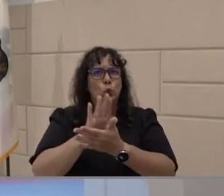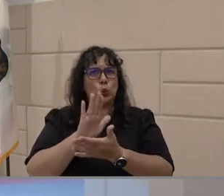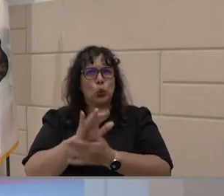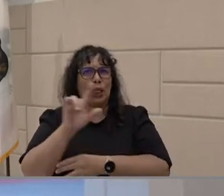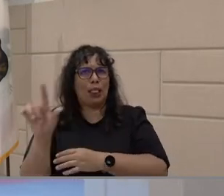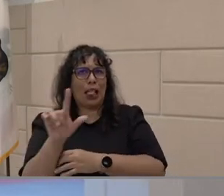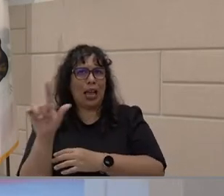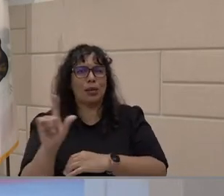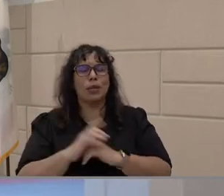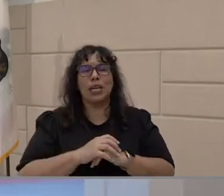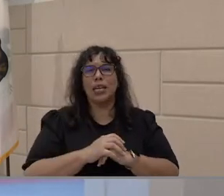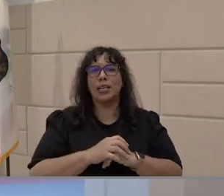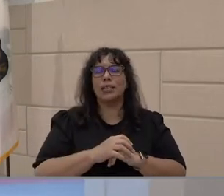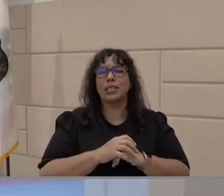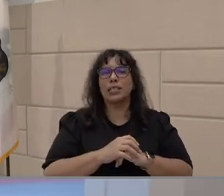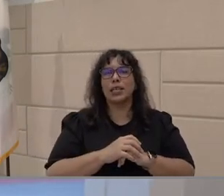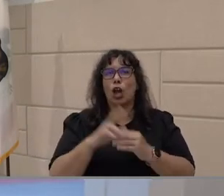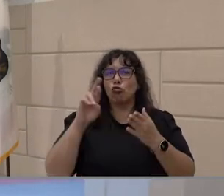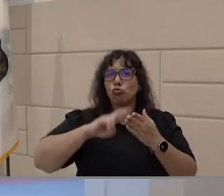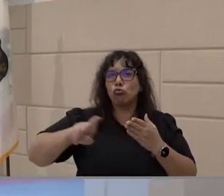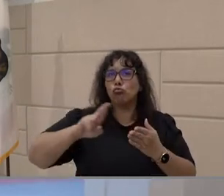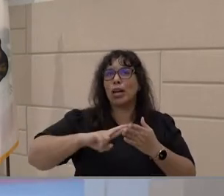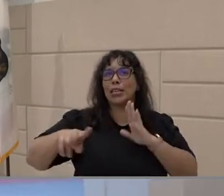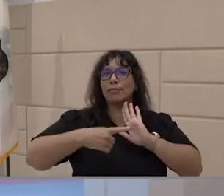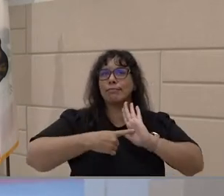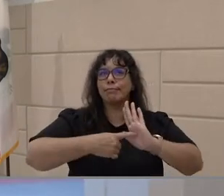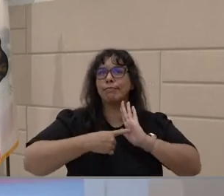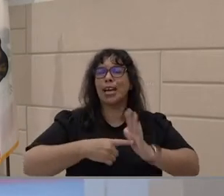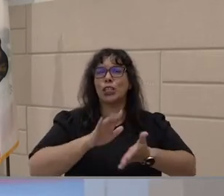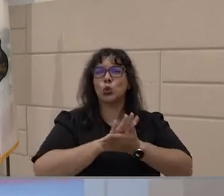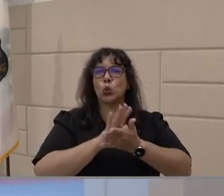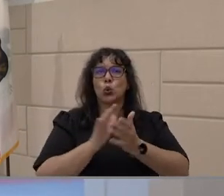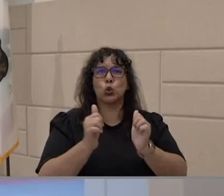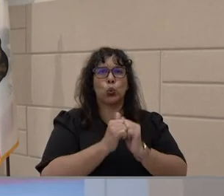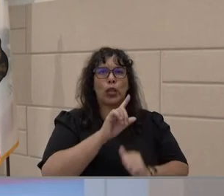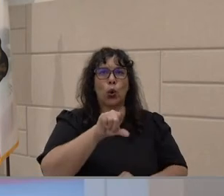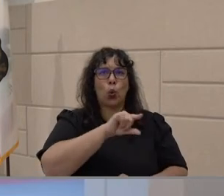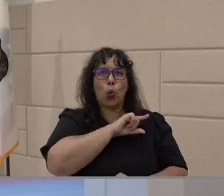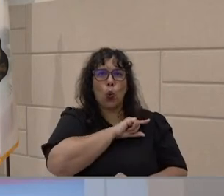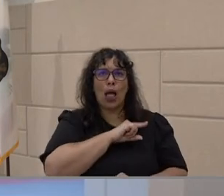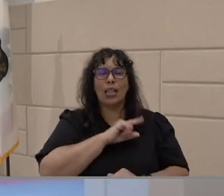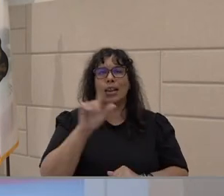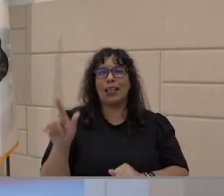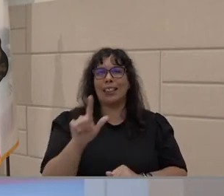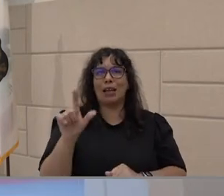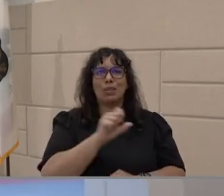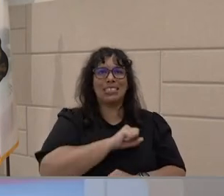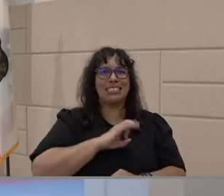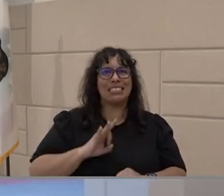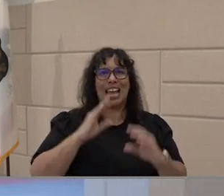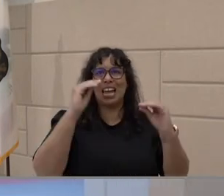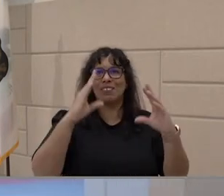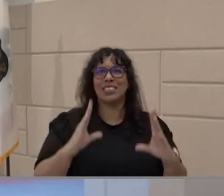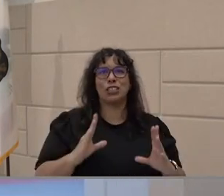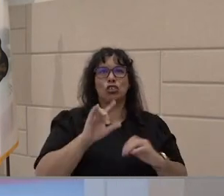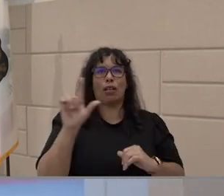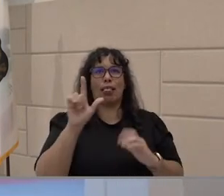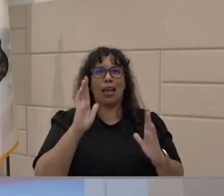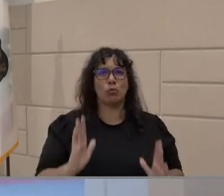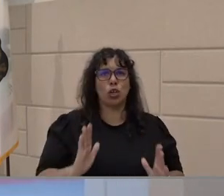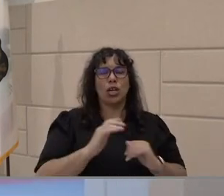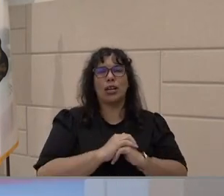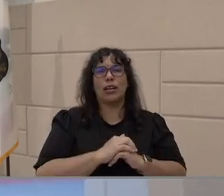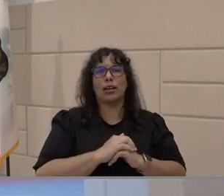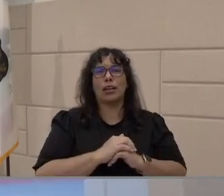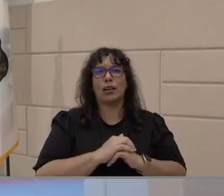រៀនមានប្រសិទ្ធភាពយើងនឹងធ្វើការហ្វឹកហាត់ទៅដល់អ្នកធ្វើការតាមបណ្ណាល័យហើយមាន